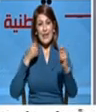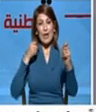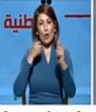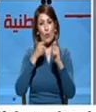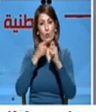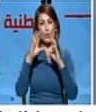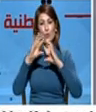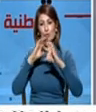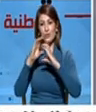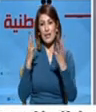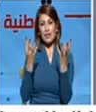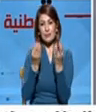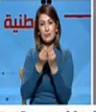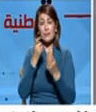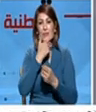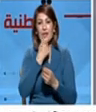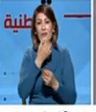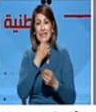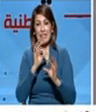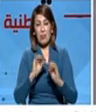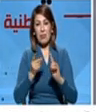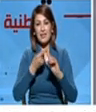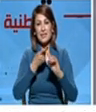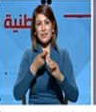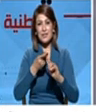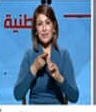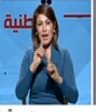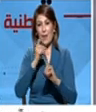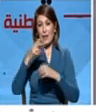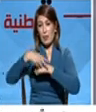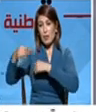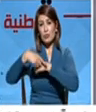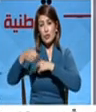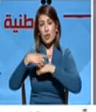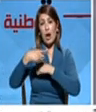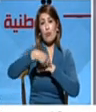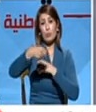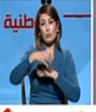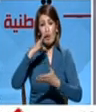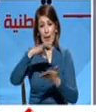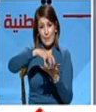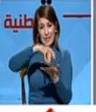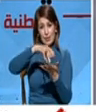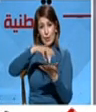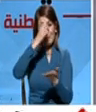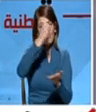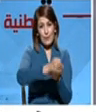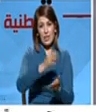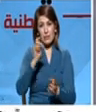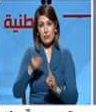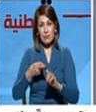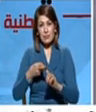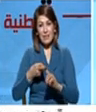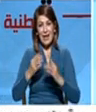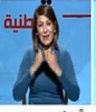ينتفع بها المواطن او ليني على الخط غير متنقل ال مكتب بريد اه اه توقع دين طوروا في عديد الخدمات قد ان